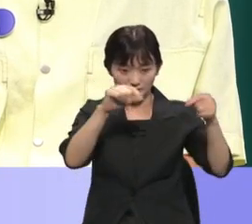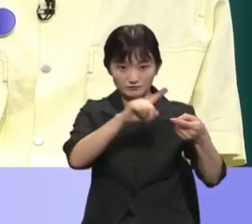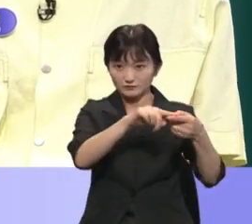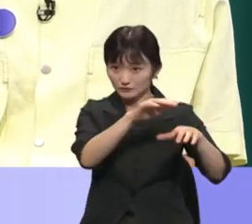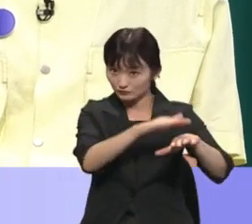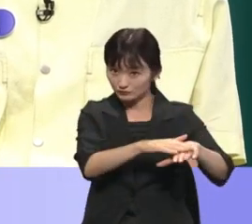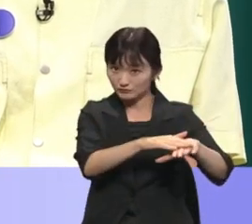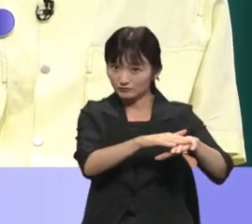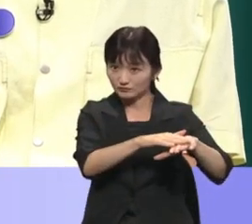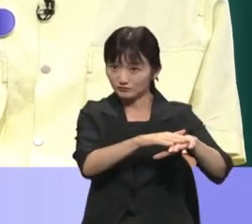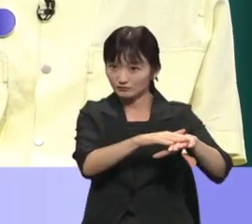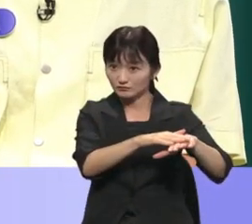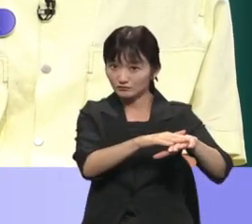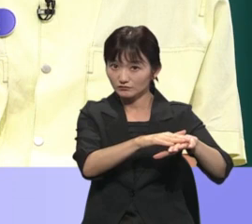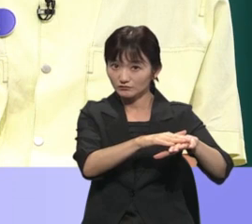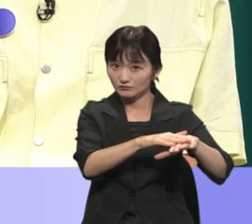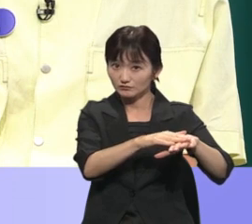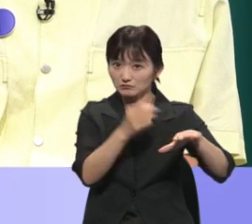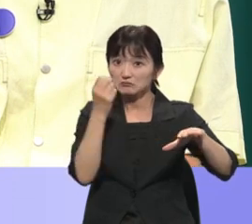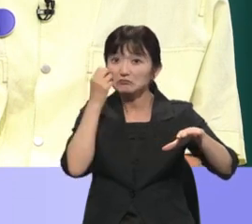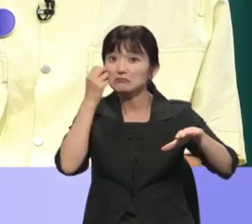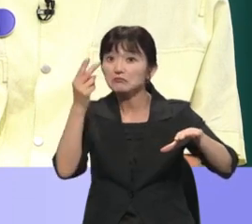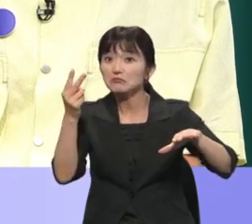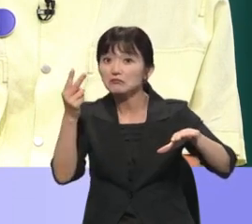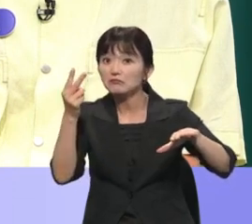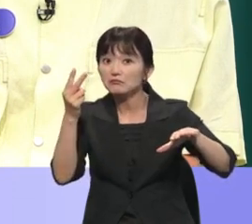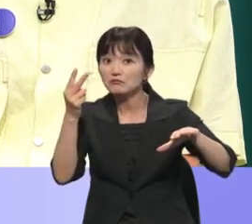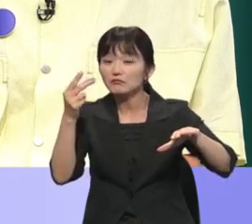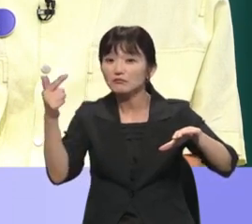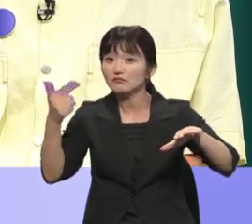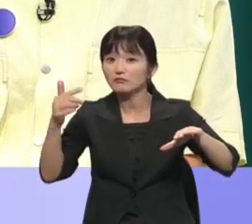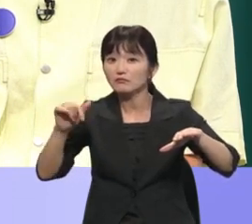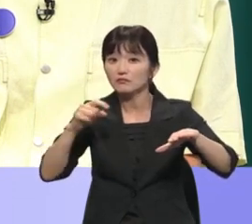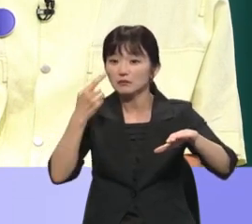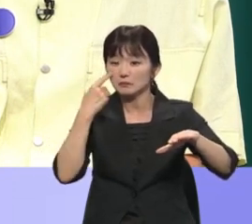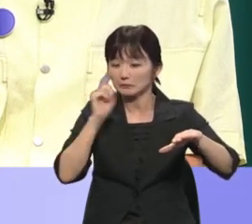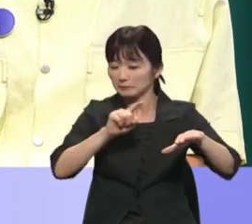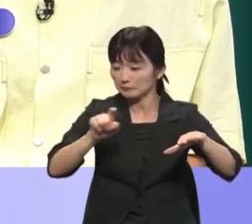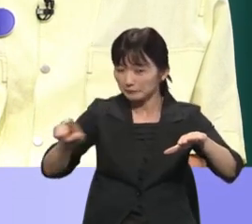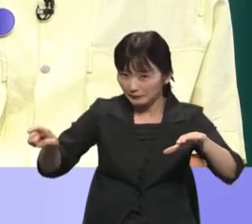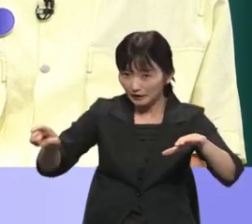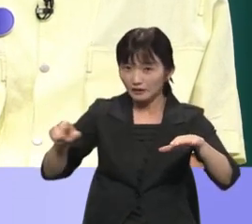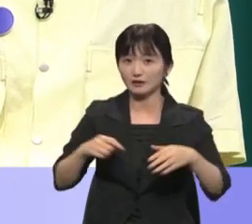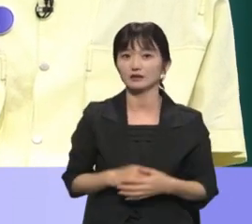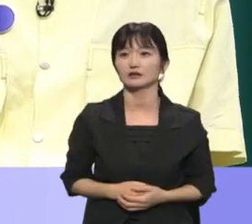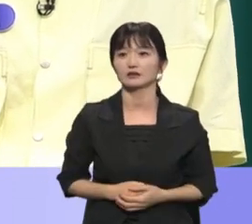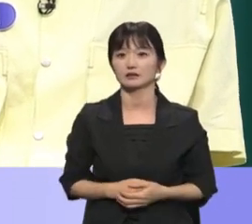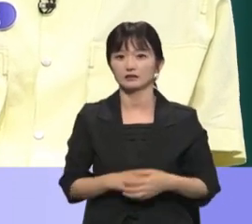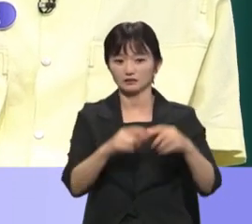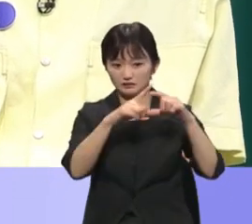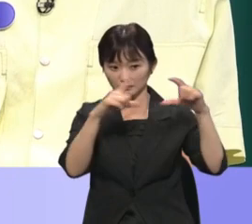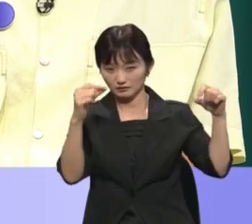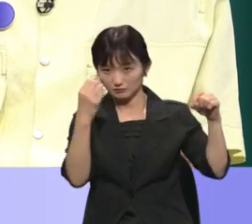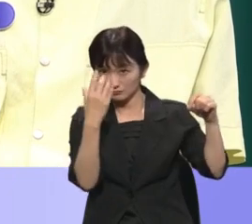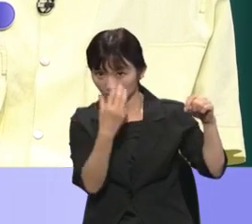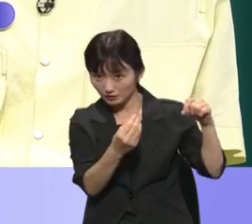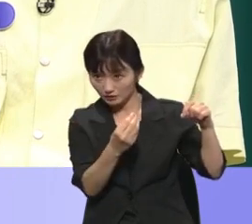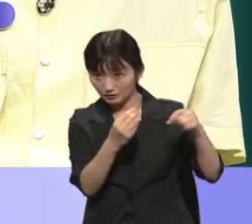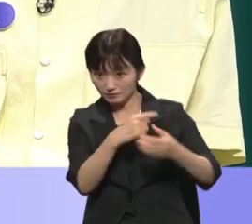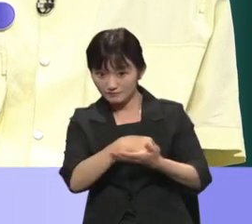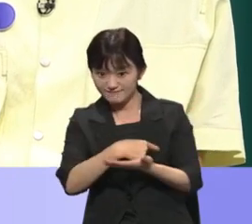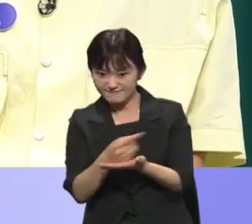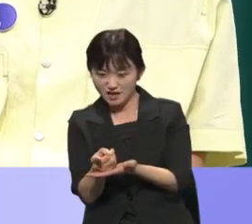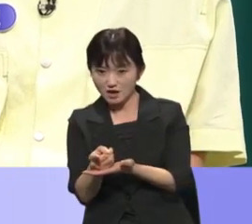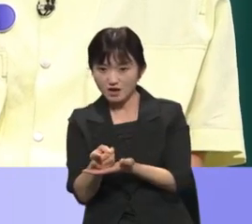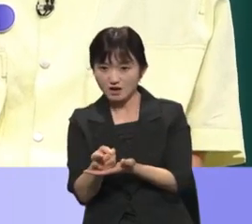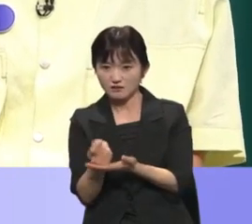거잖아요 그런데도 두 달 동안 6000명이나 적발이 됐다는 건 표지판을 보고도 속도로 위반했다는